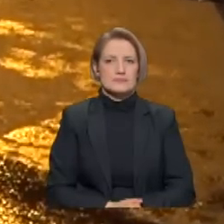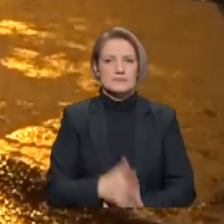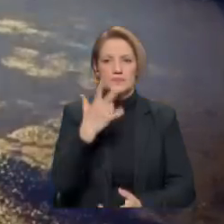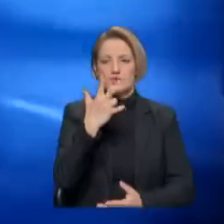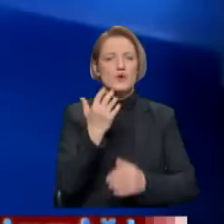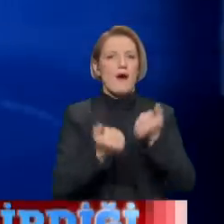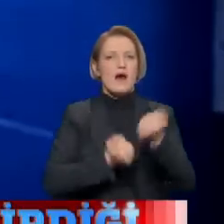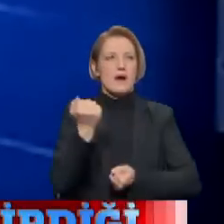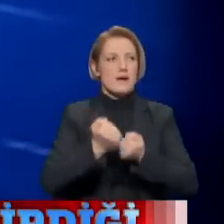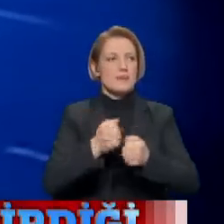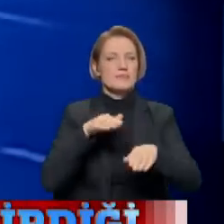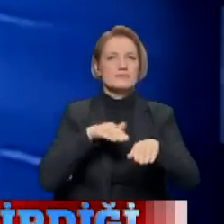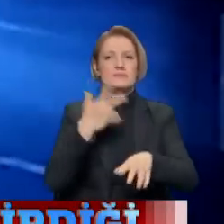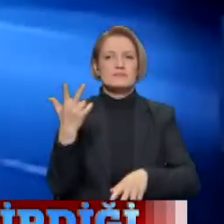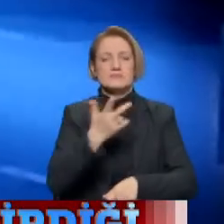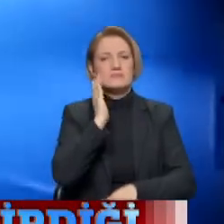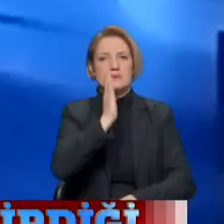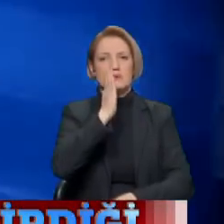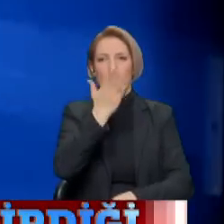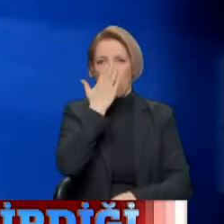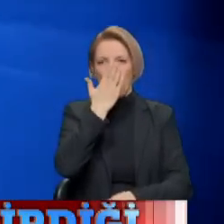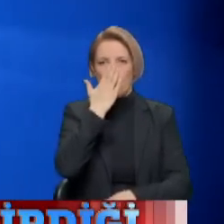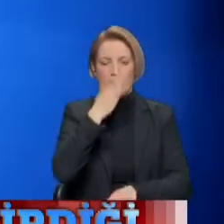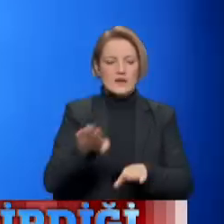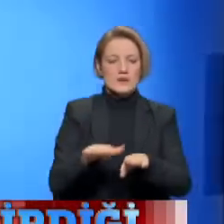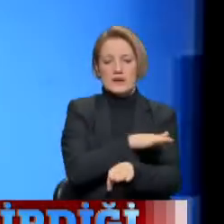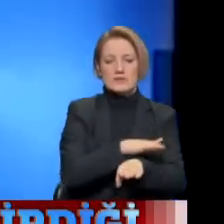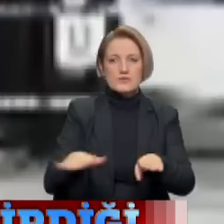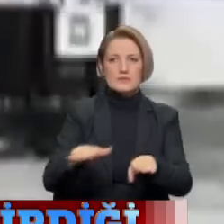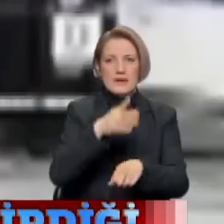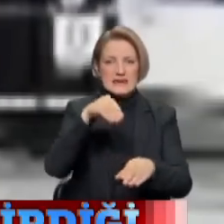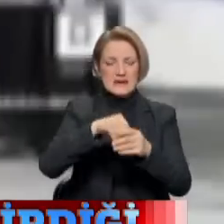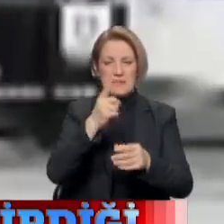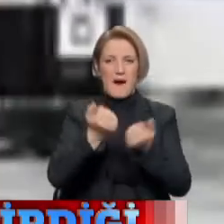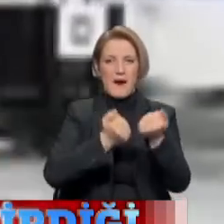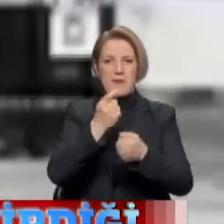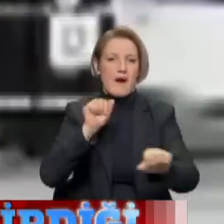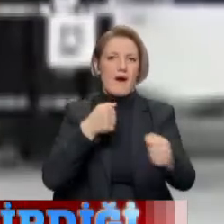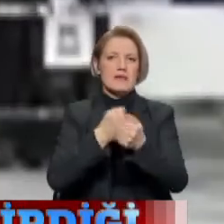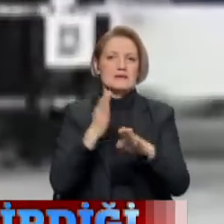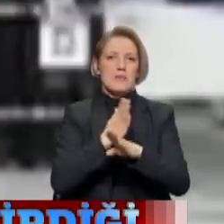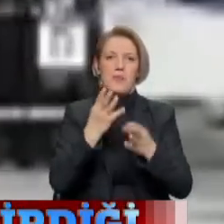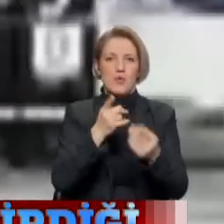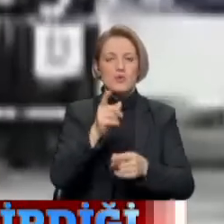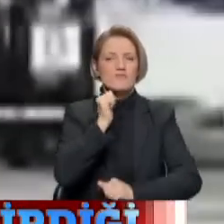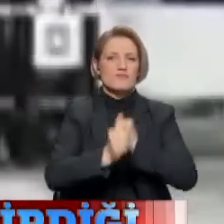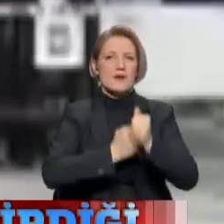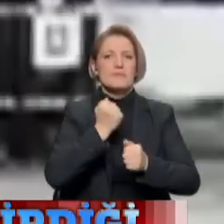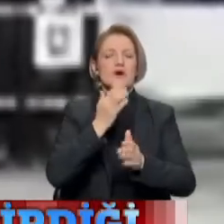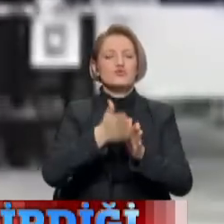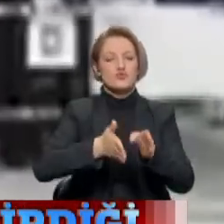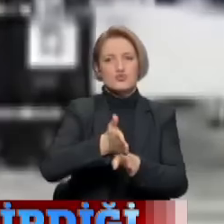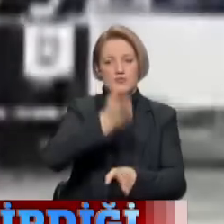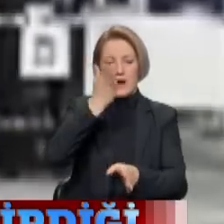3 otomobil arka arkaya hızla seyrederken önündekini sollamak için hamle yapan bir araç kazaya sebep oldu. Fabrika duvarına